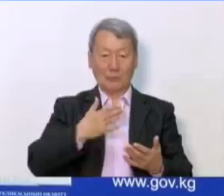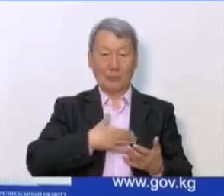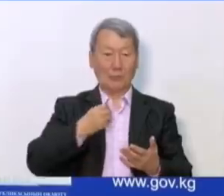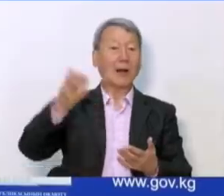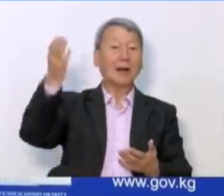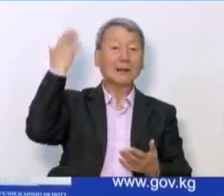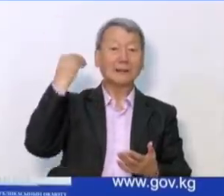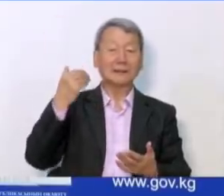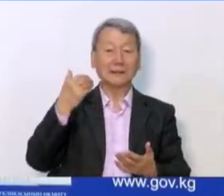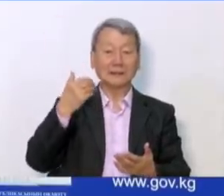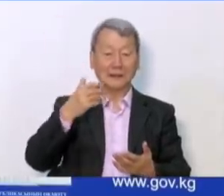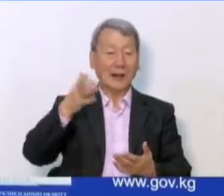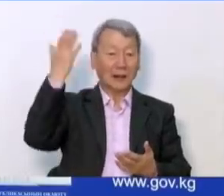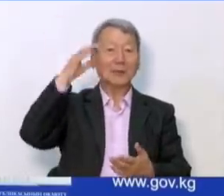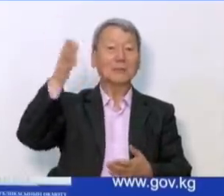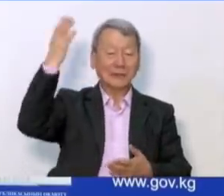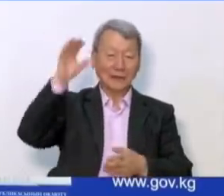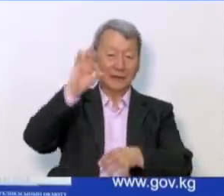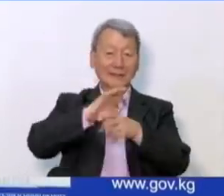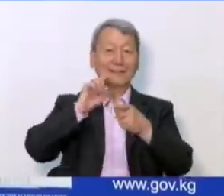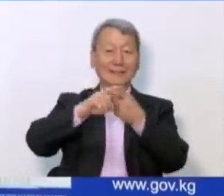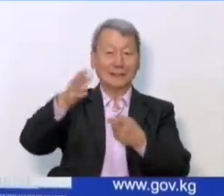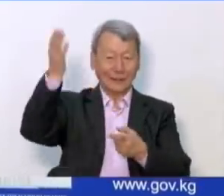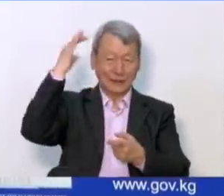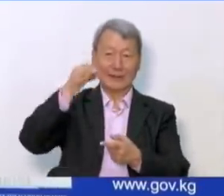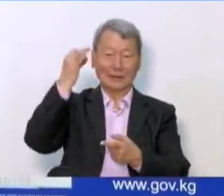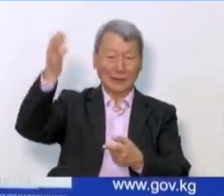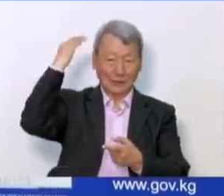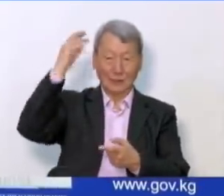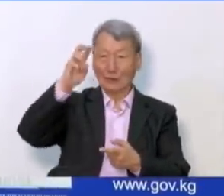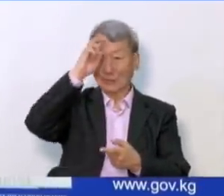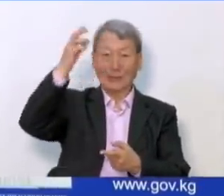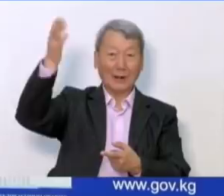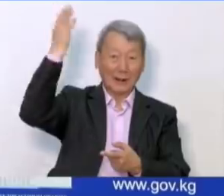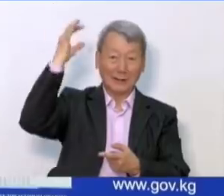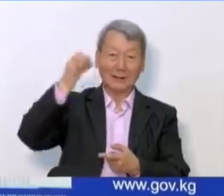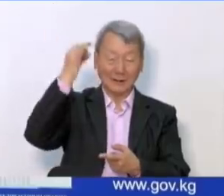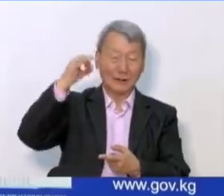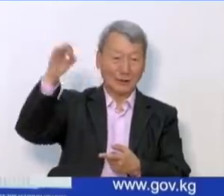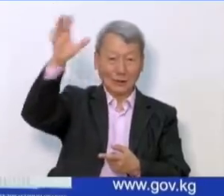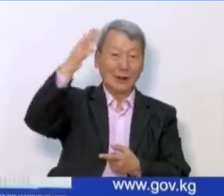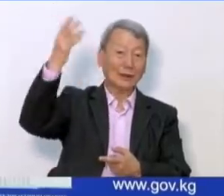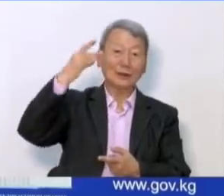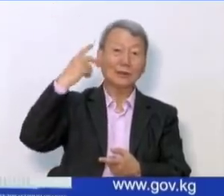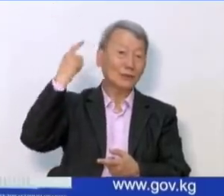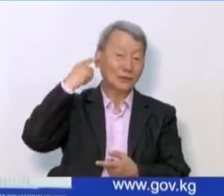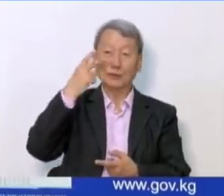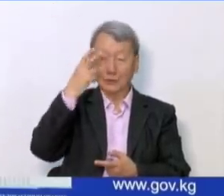ошо эпидемиологиялык абал курчуп кеткен көп чоң мамлекеттерде эмне болгондорун көрүп атабыз. Мына ошол